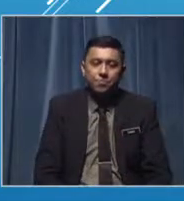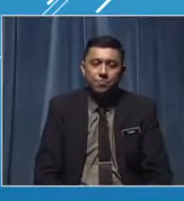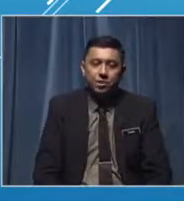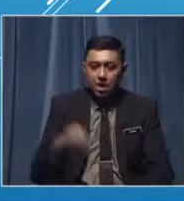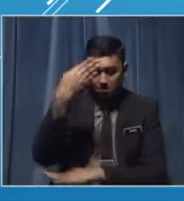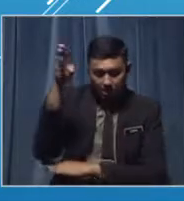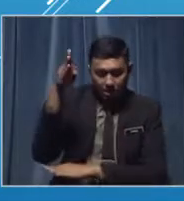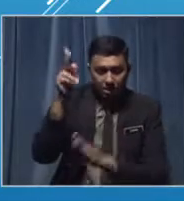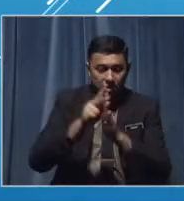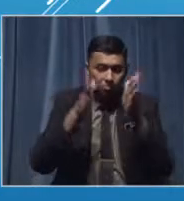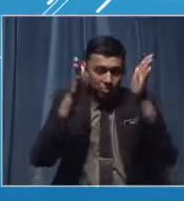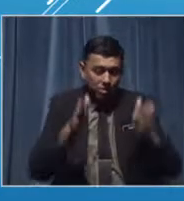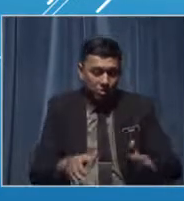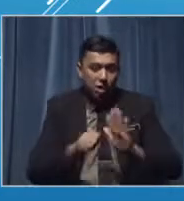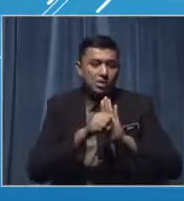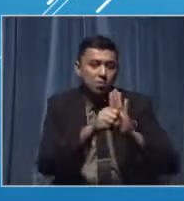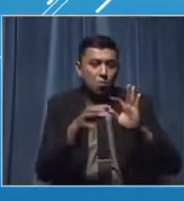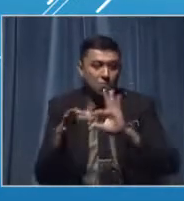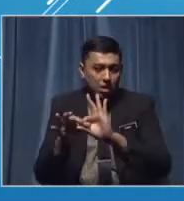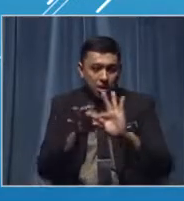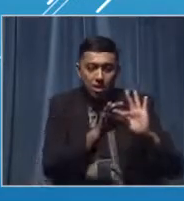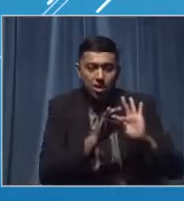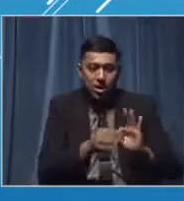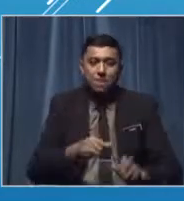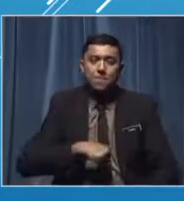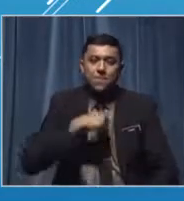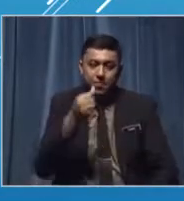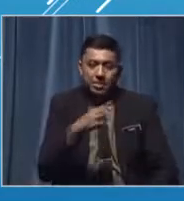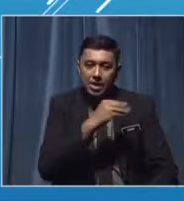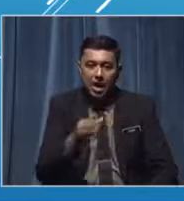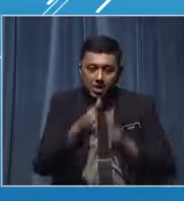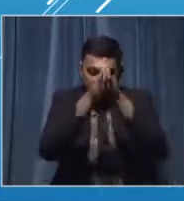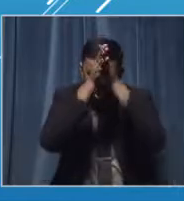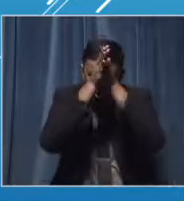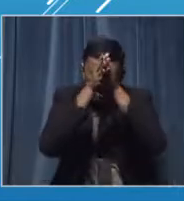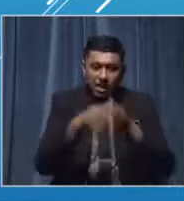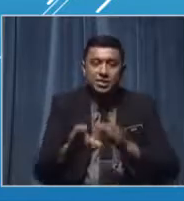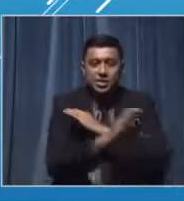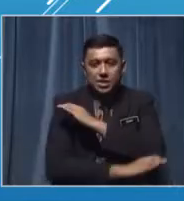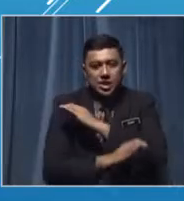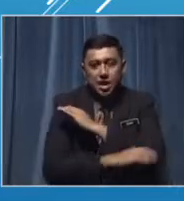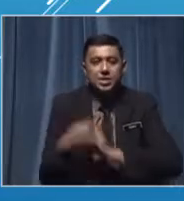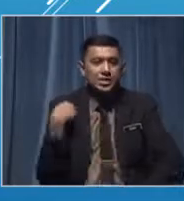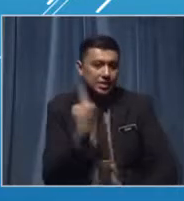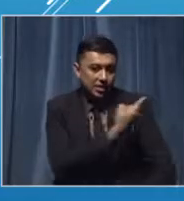Bendera kebangsaan adalah simbol perpaduan, kebanggaan dan kedaulatan negara kita Malaysia.